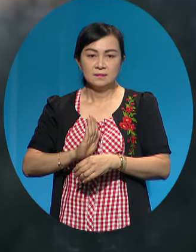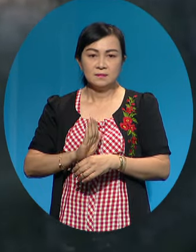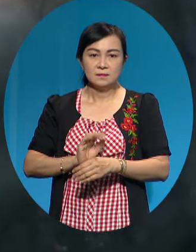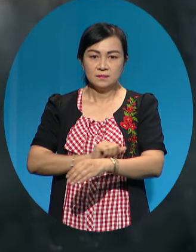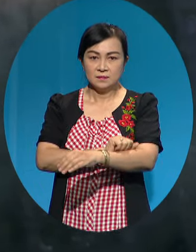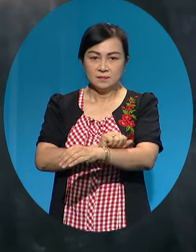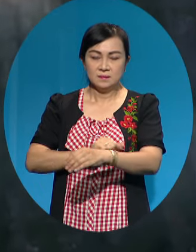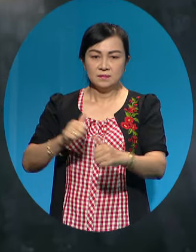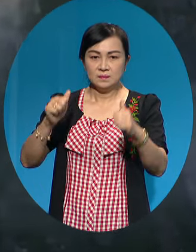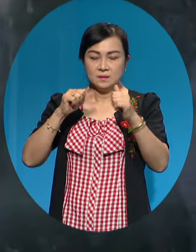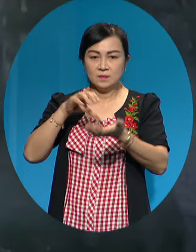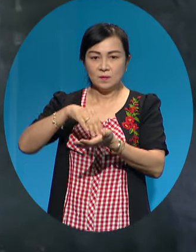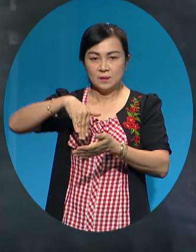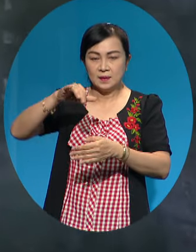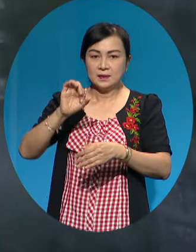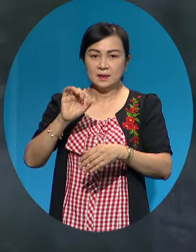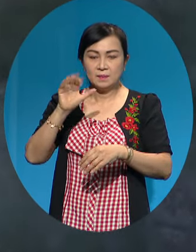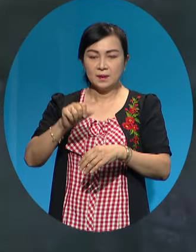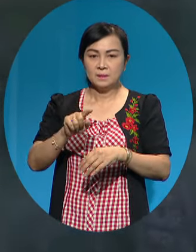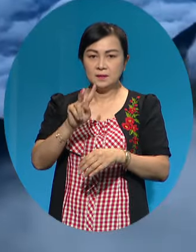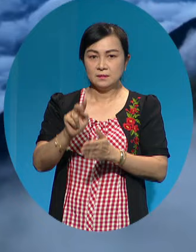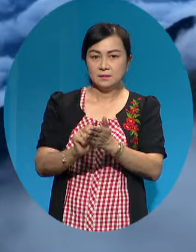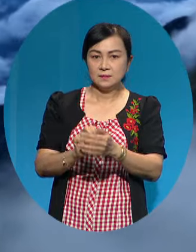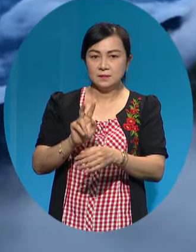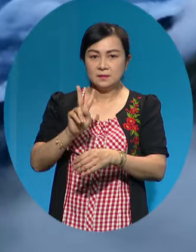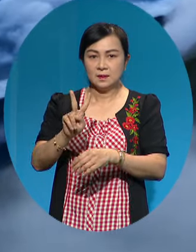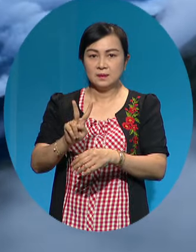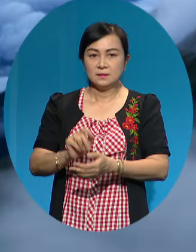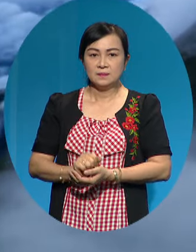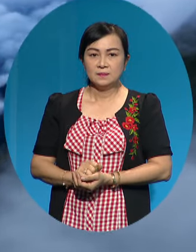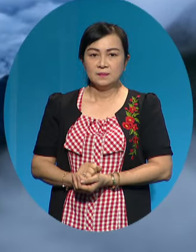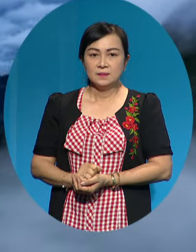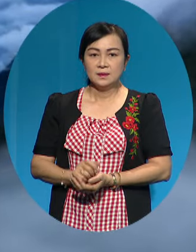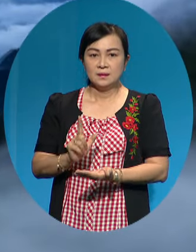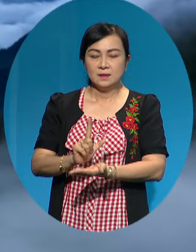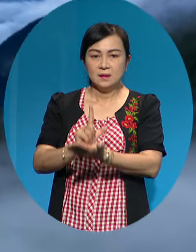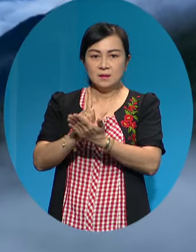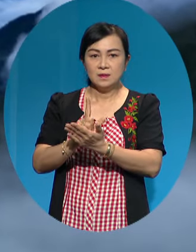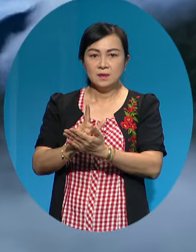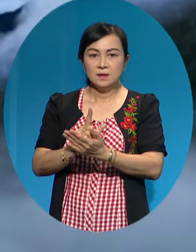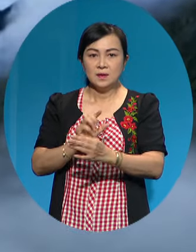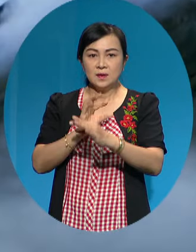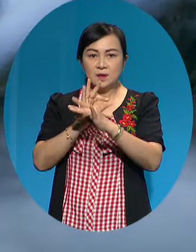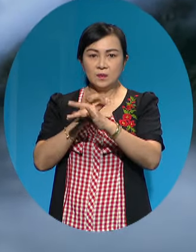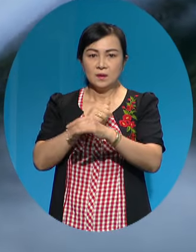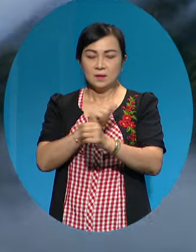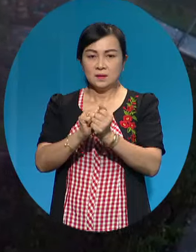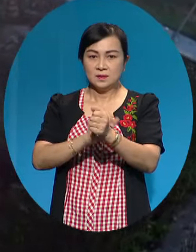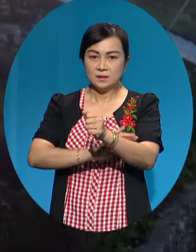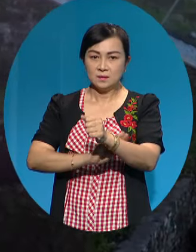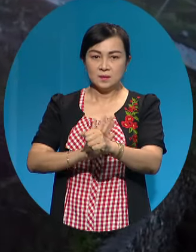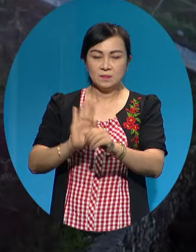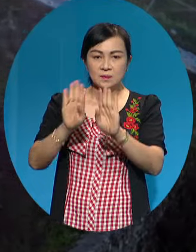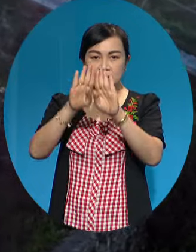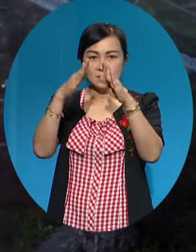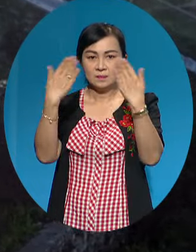chất liệu từ các dân tộc vùng cao Tây Bắc. Vào ngày 12 tháng 2, tức là mùng 3 Tết Giáp Thìn, lễ hội Khèn Hoa, ngày hội các dân tộc chính thức